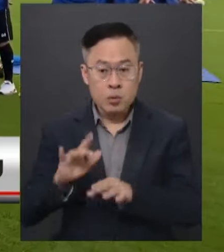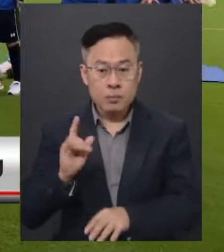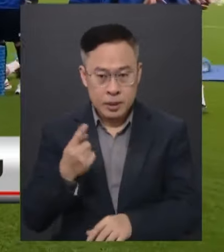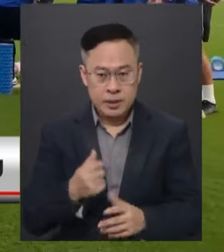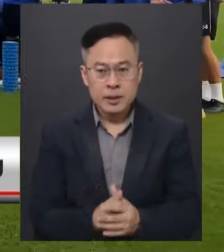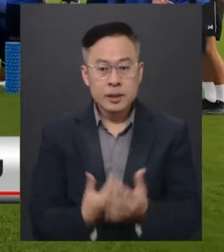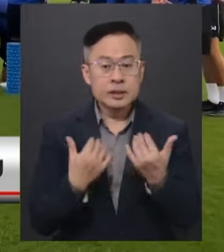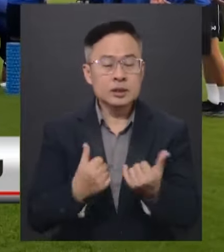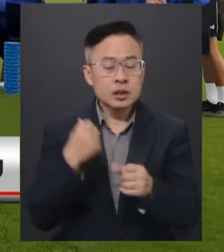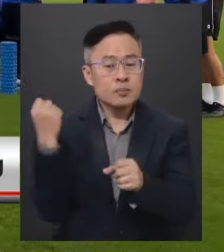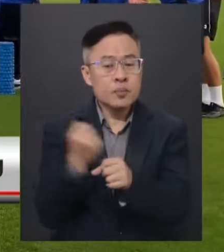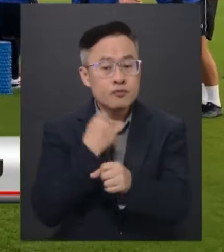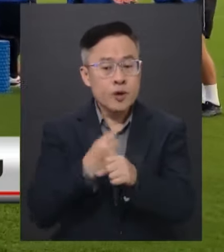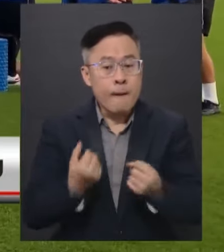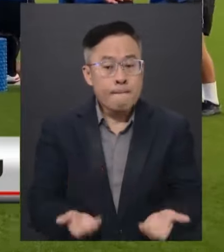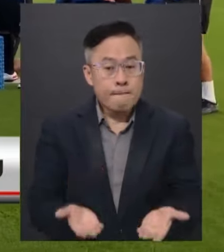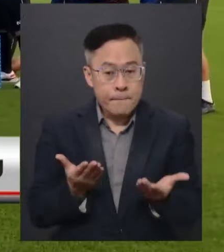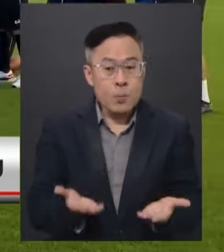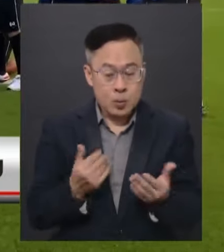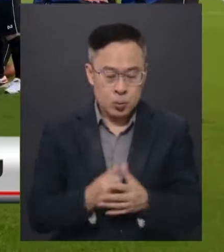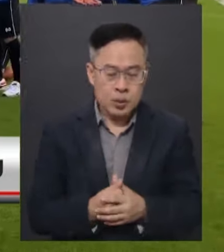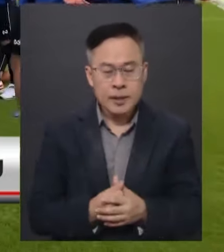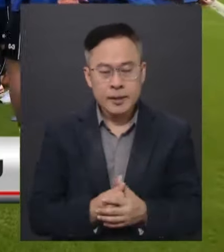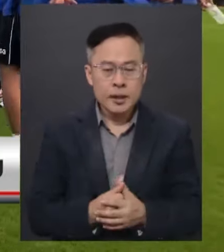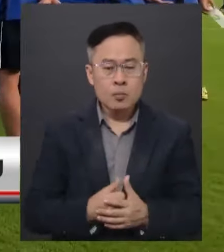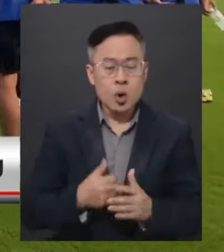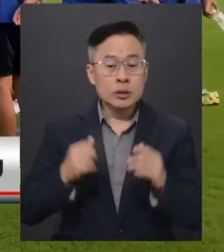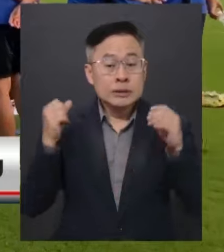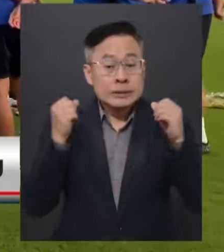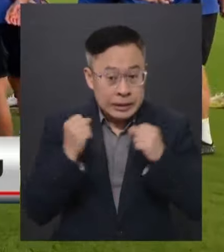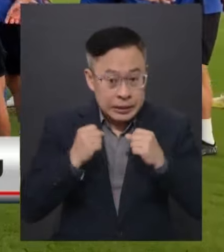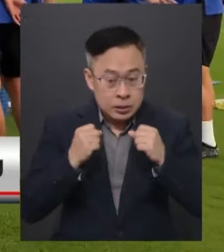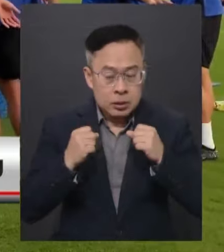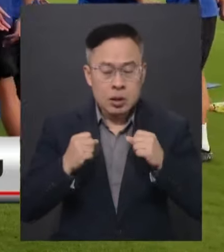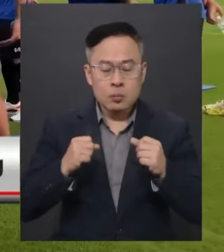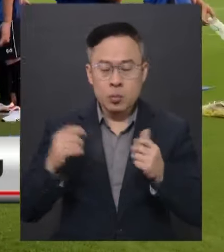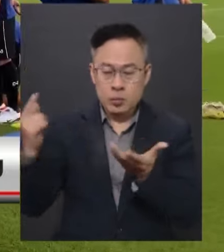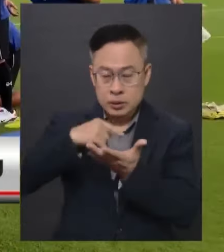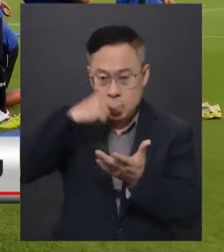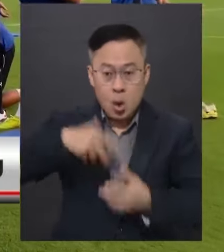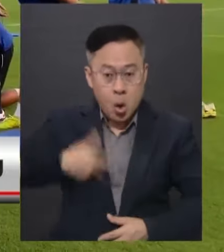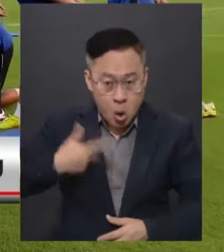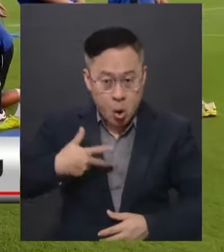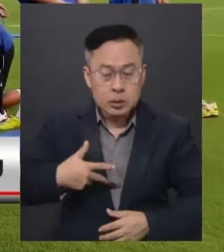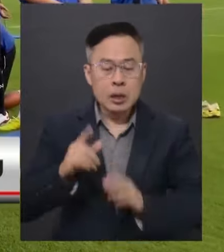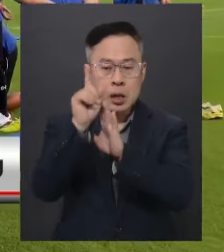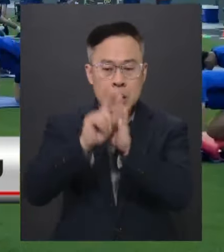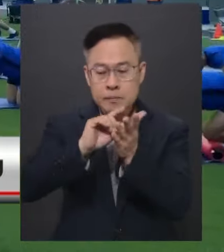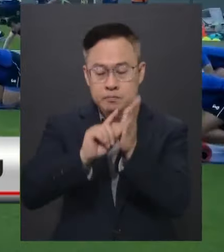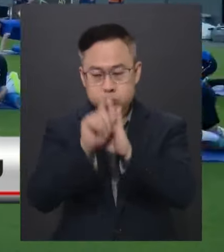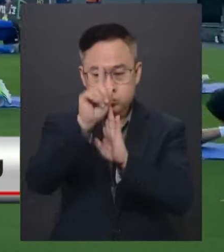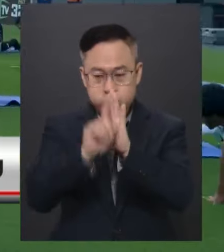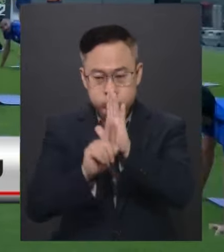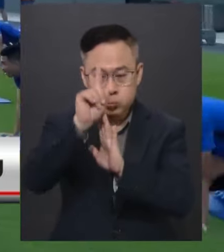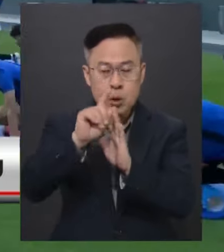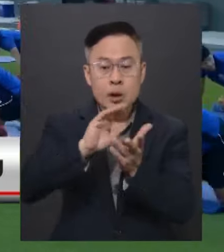ลงฝึกซ้อมแบบเบาๆครับเพื่อปรับตัวให้เข้ากับสภาพอากาศที่แตกต่างกันมากโดยใช้เวลาสึกซ้อมประมาณ 1ชมนะครับโดย